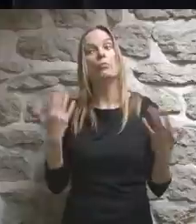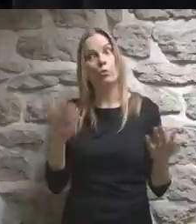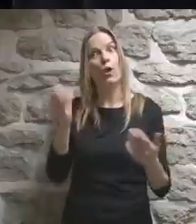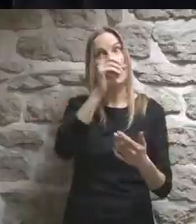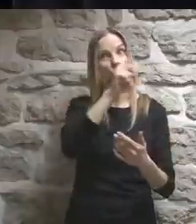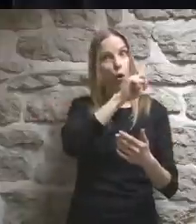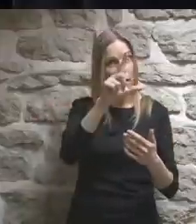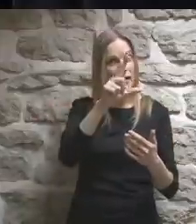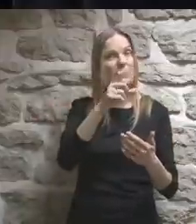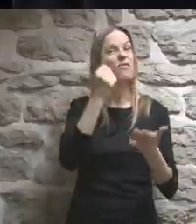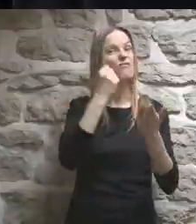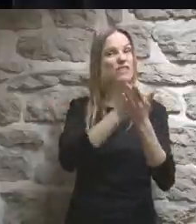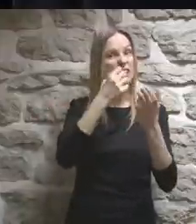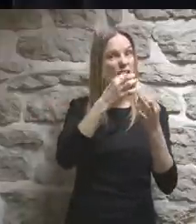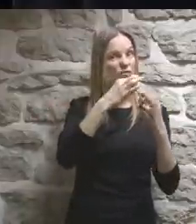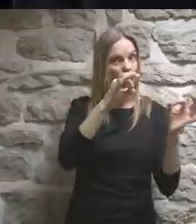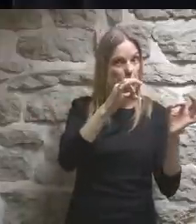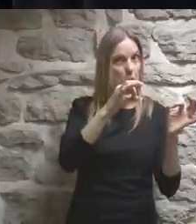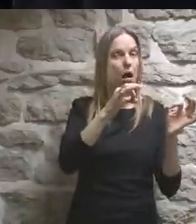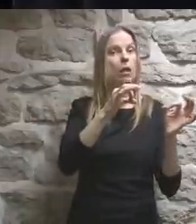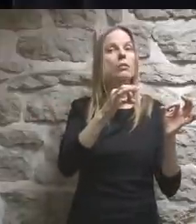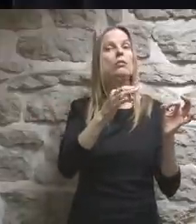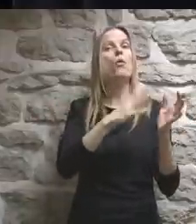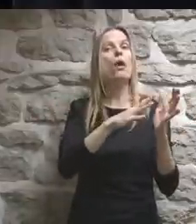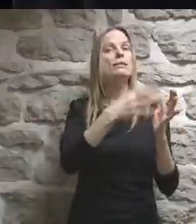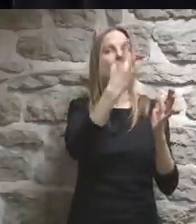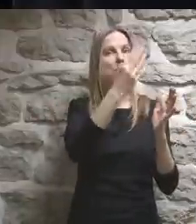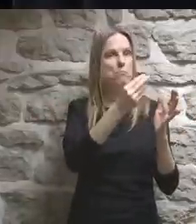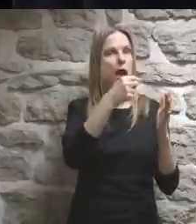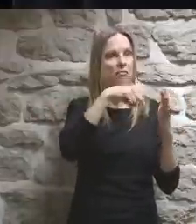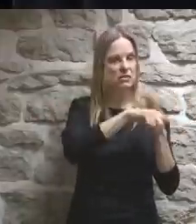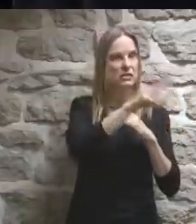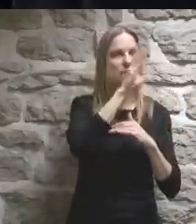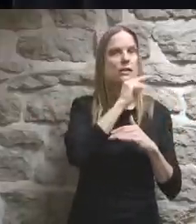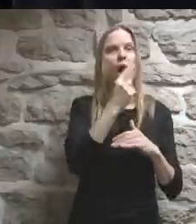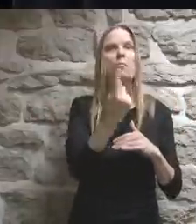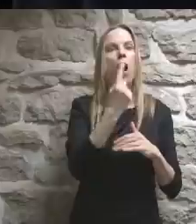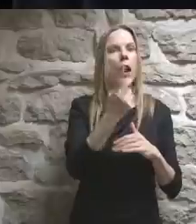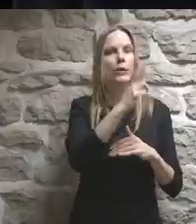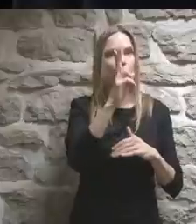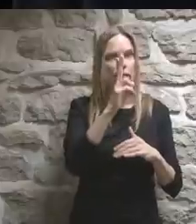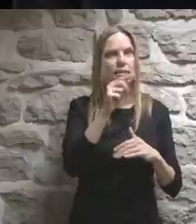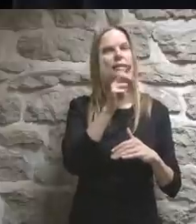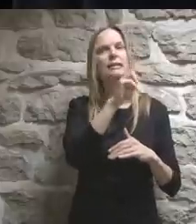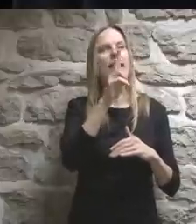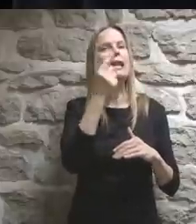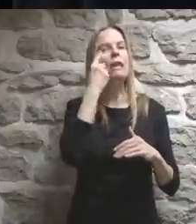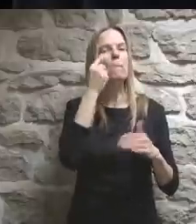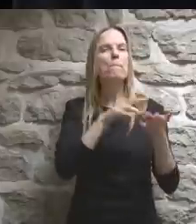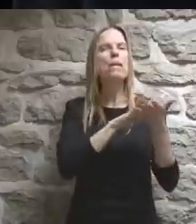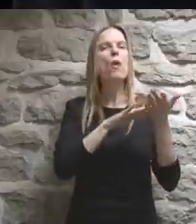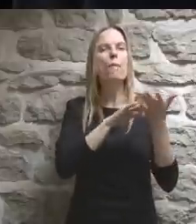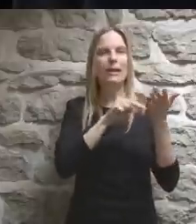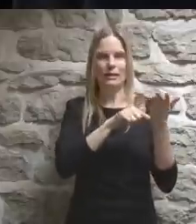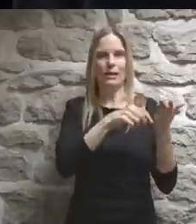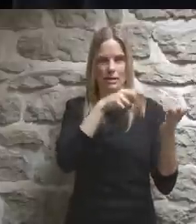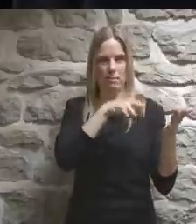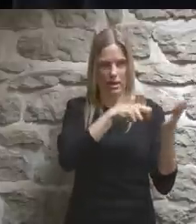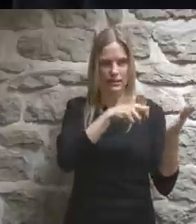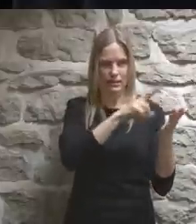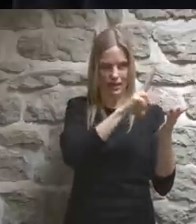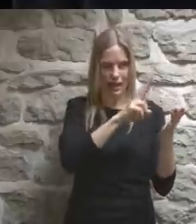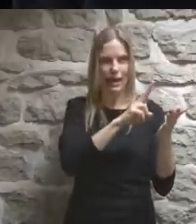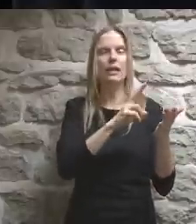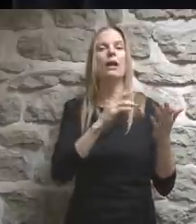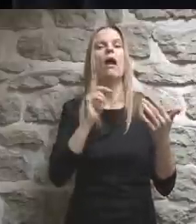viisa vabalt 90 päevaks said siseneda need, kellel oli välja antud biomeetriline pass. Ma toon siin juures välja